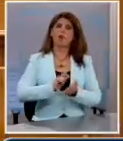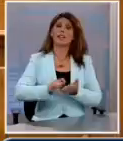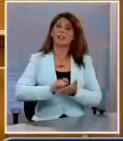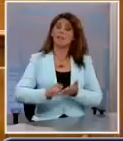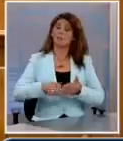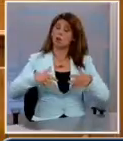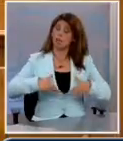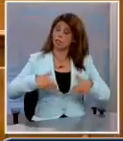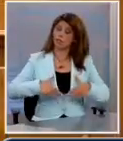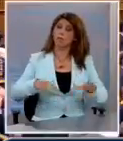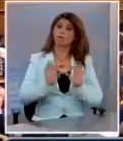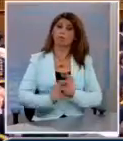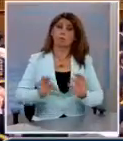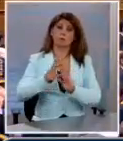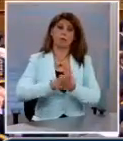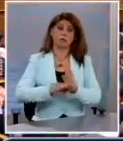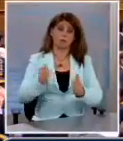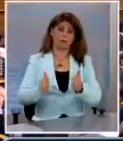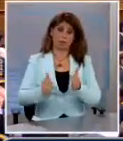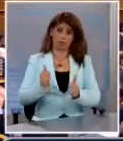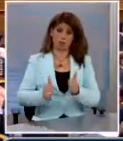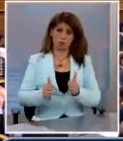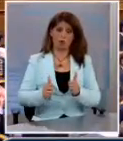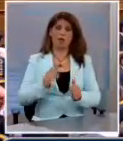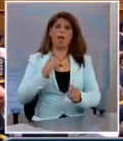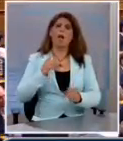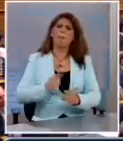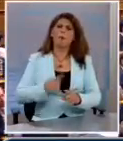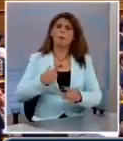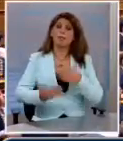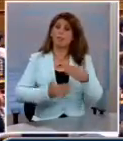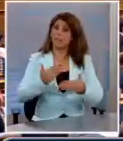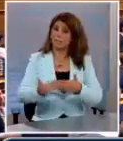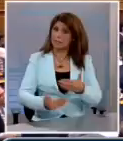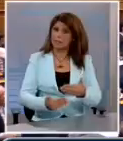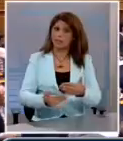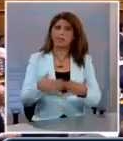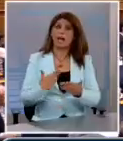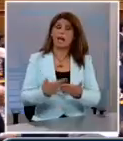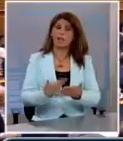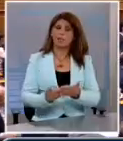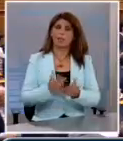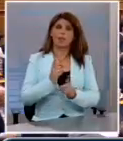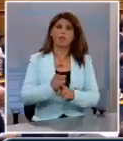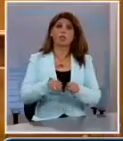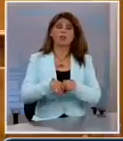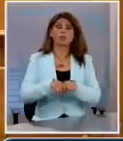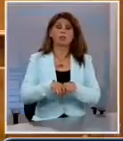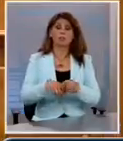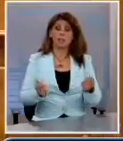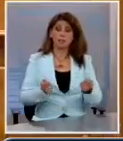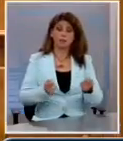γραφειοκρατίας, προβλέψιμους κανόνες ανταγωνισμού, απλοποίηση διαδικασίας αδειοδότησης, ειδικά όσον αφορά στις χρήσεις